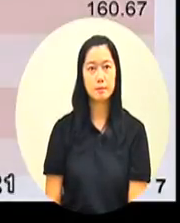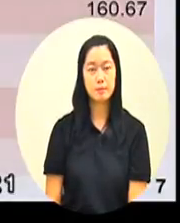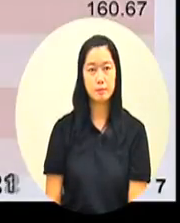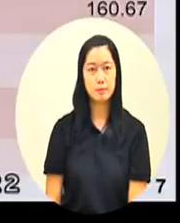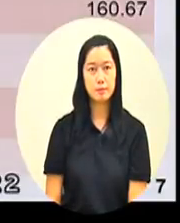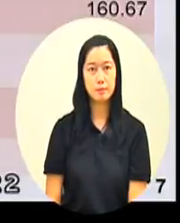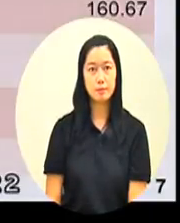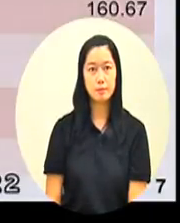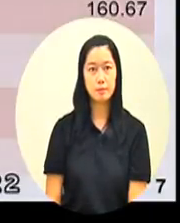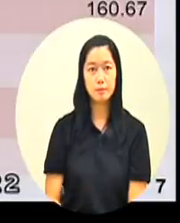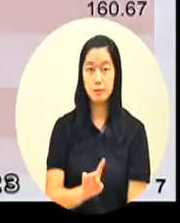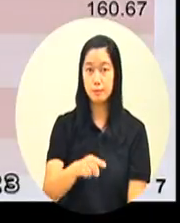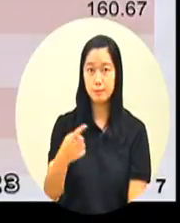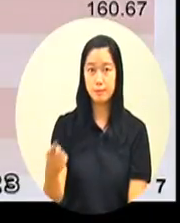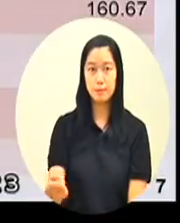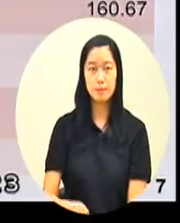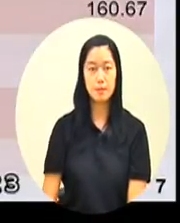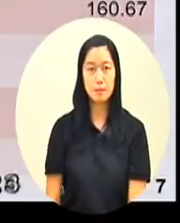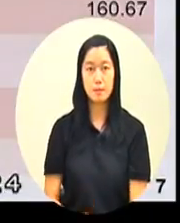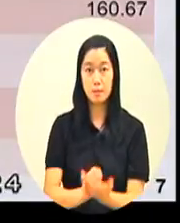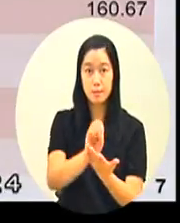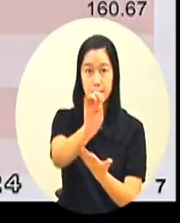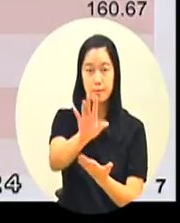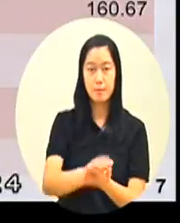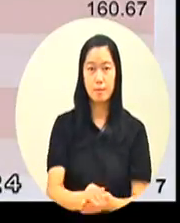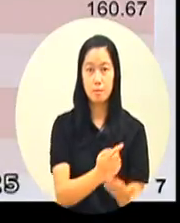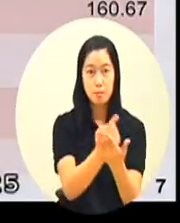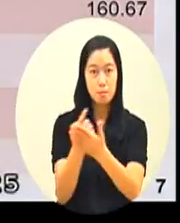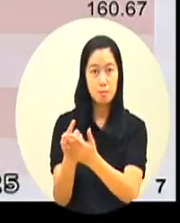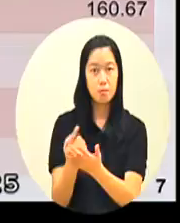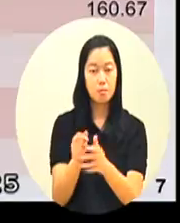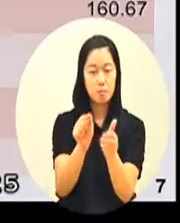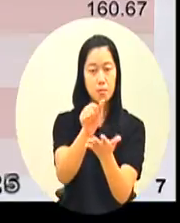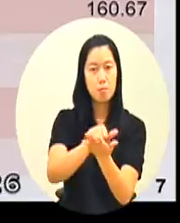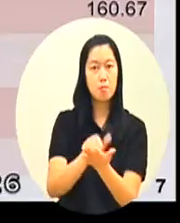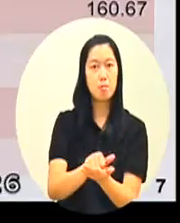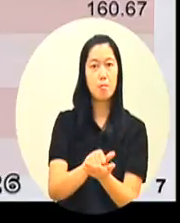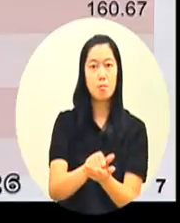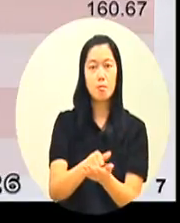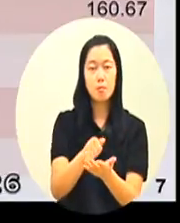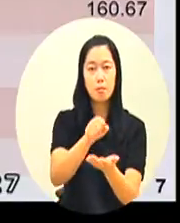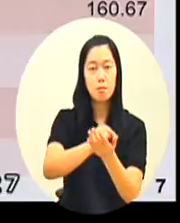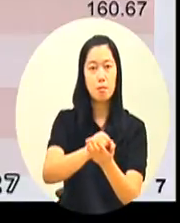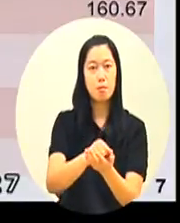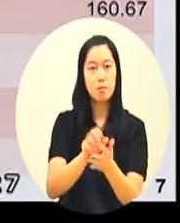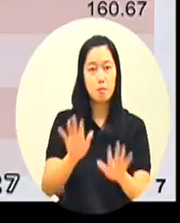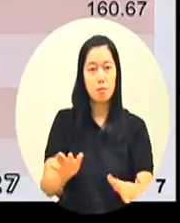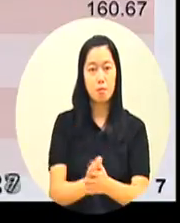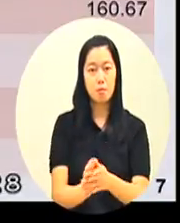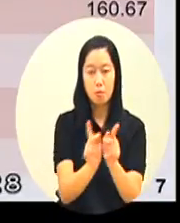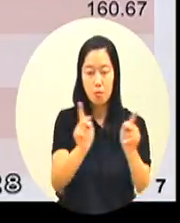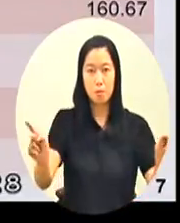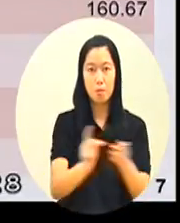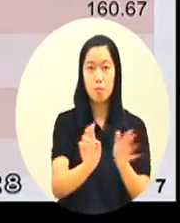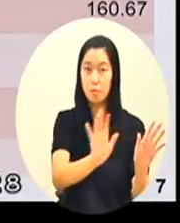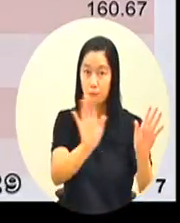那接下来报告我们各位议员也非常关心的债务的情形啊。那